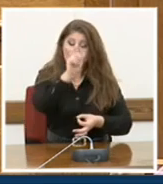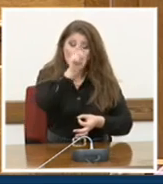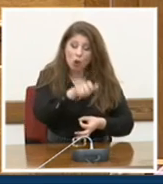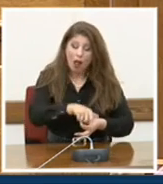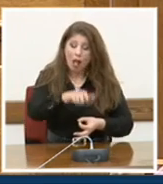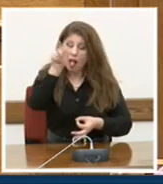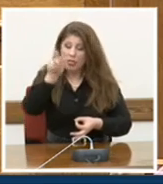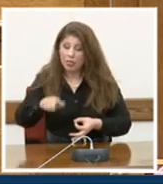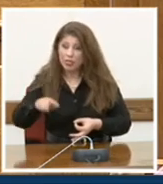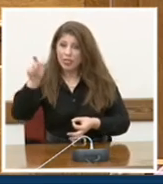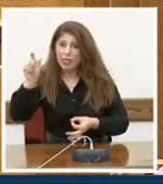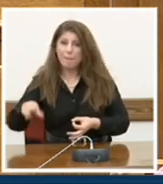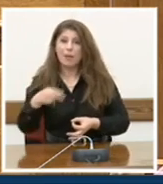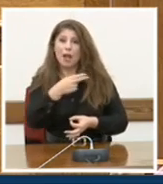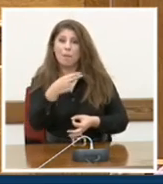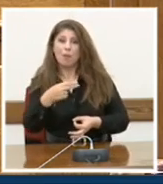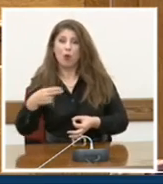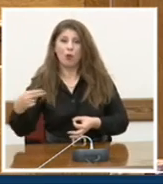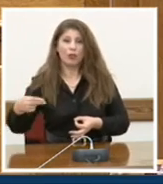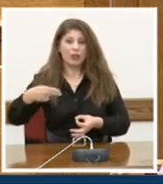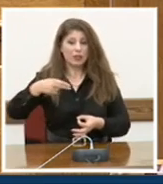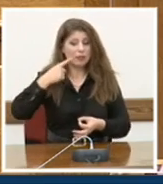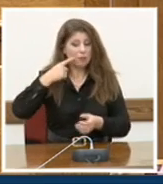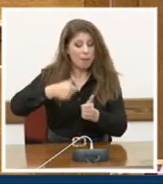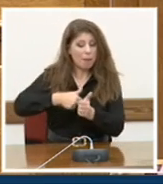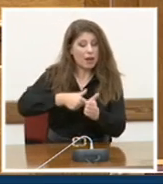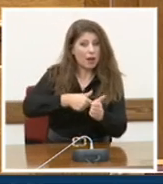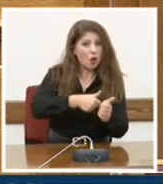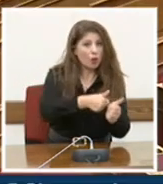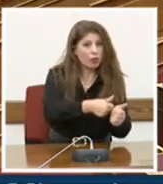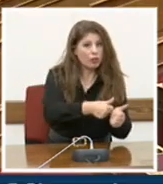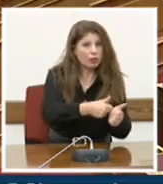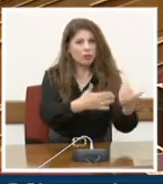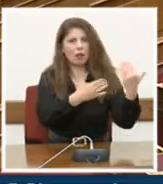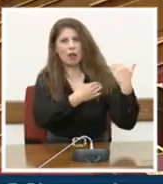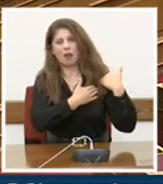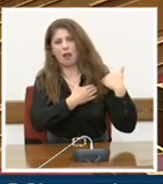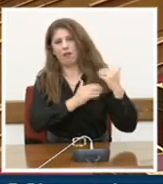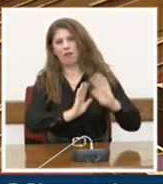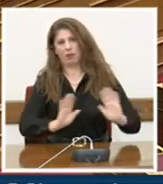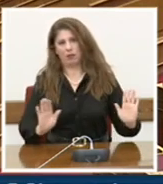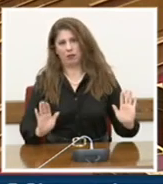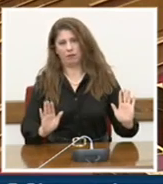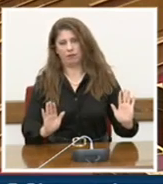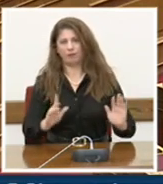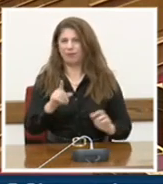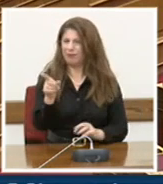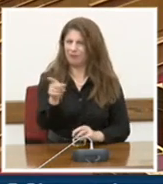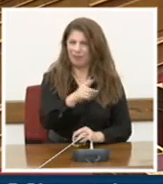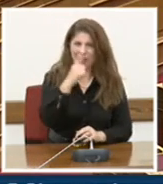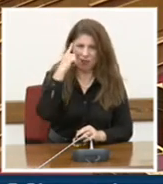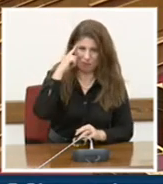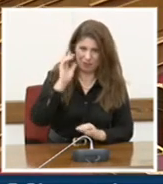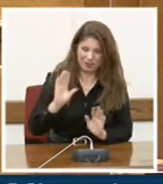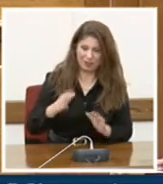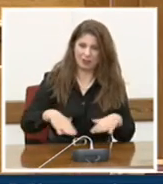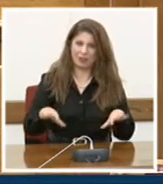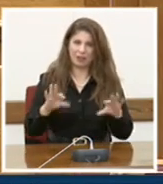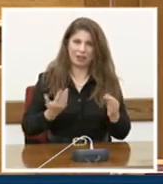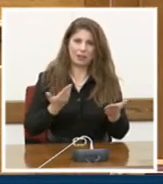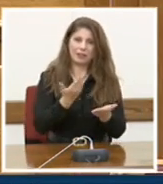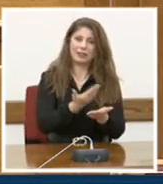υποθέσεις των παρακολουθήσεων και να αναλάβετε τις ευθύνες σας. Μήπως νομίζετε ότι επειδή στην αρχή ζητήσατε